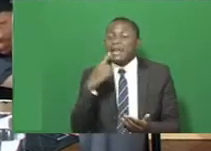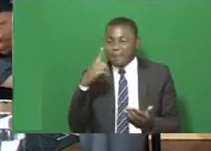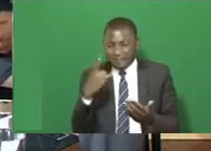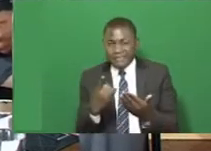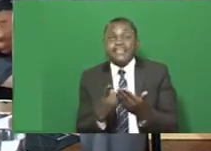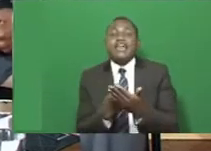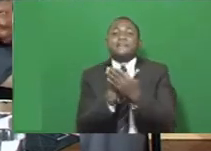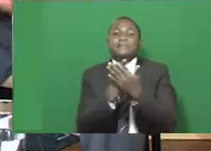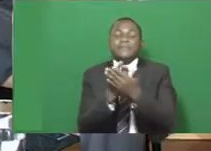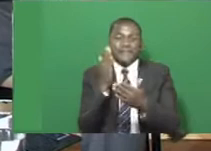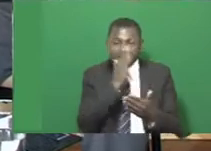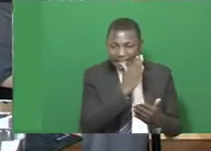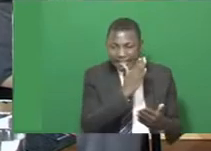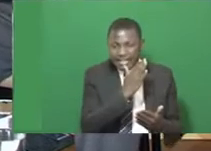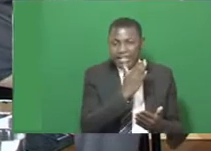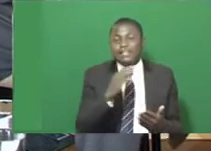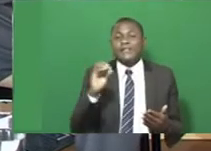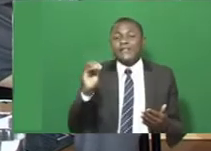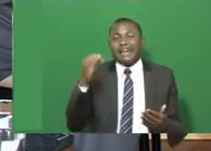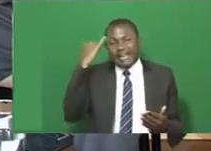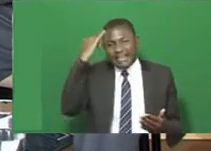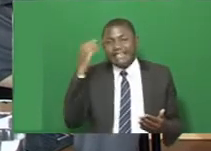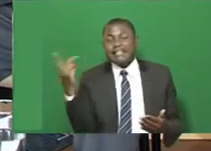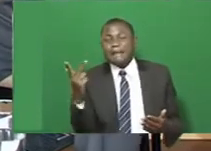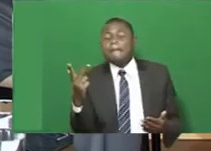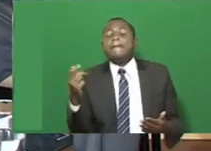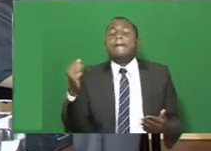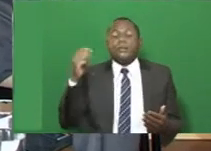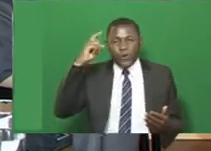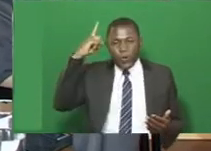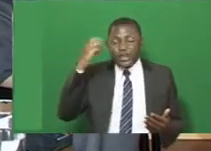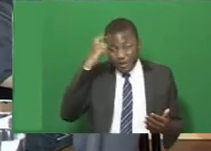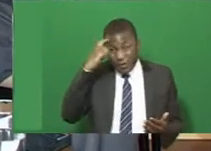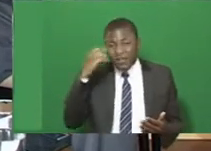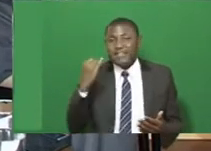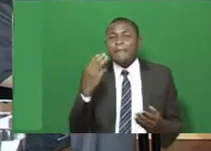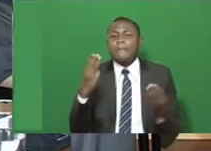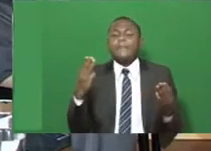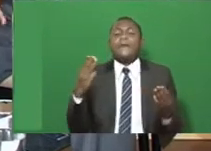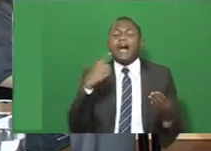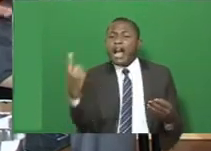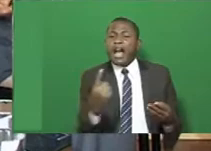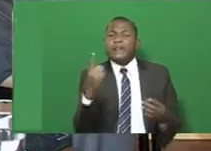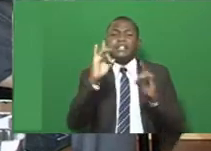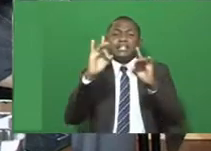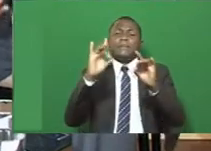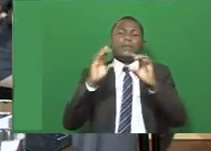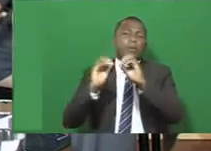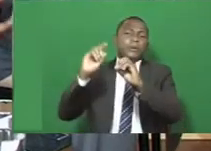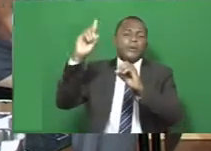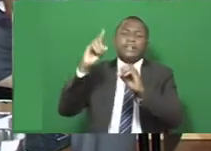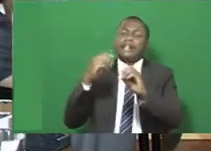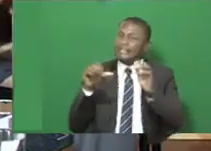kuti haasvikire. Saka nekuva kutaura muri kuti Mwari andozva kuti mutemo uyu tega panogona kunetsa. Hatiugoni. But anochitipa